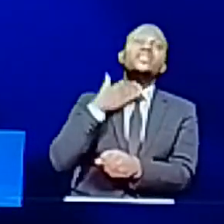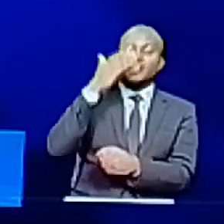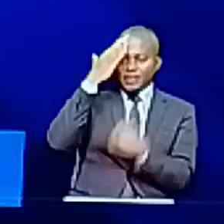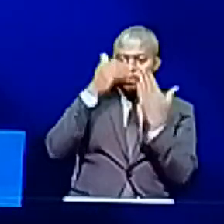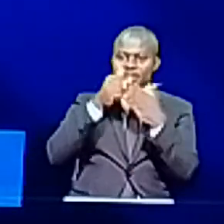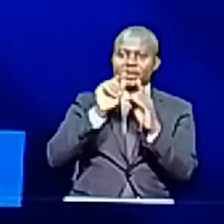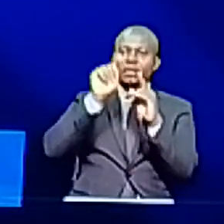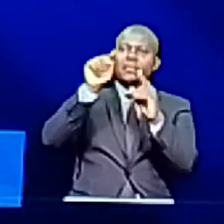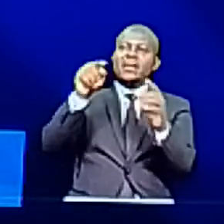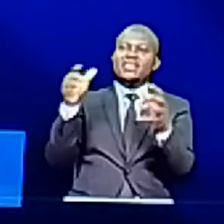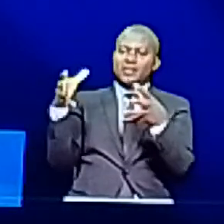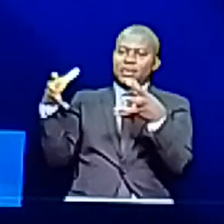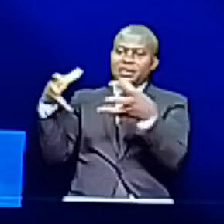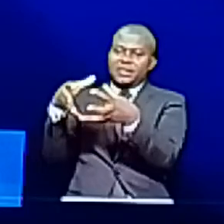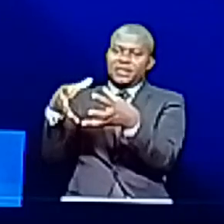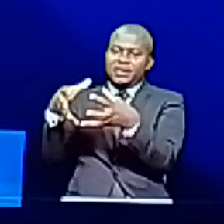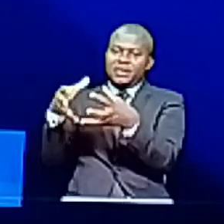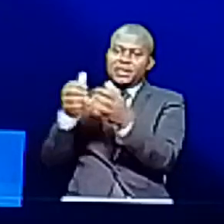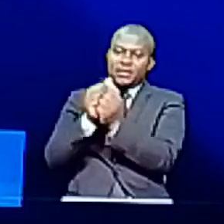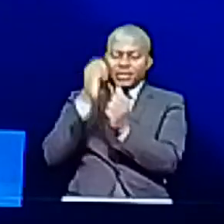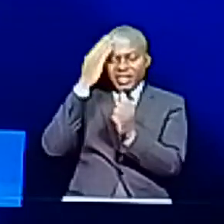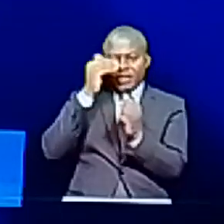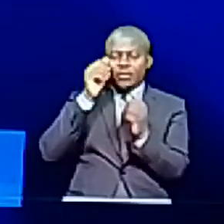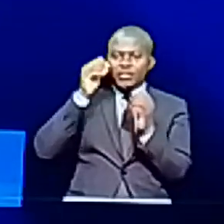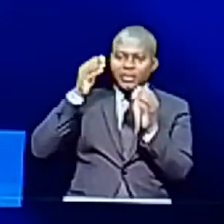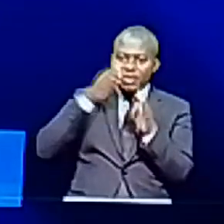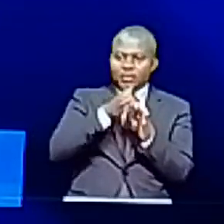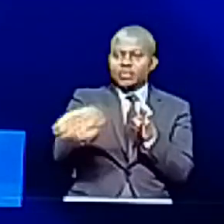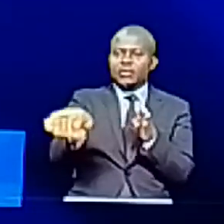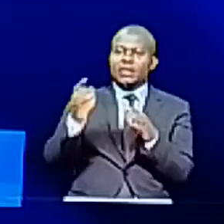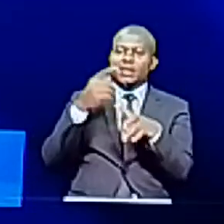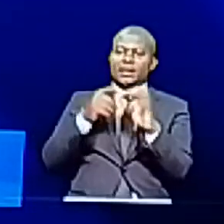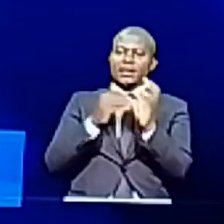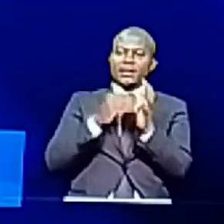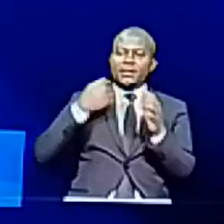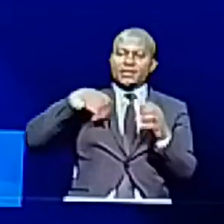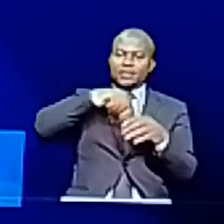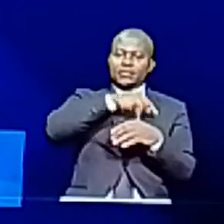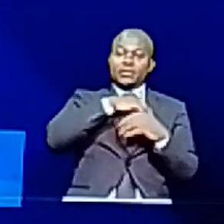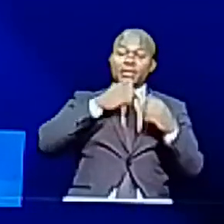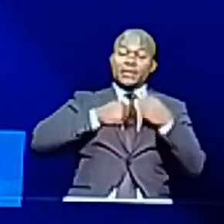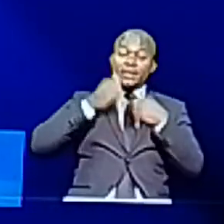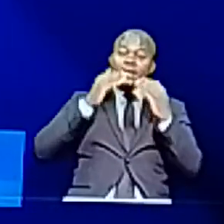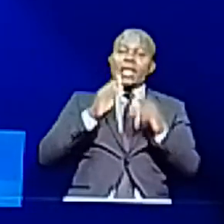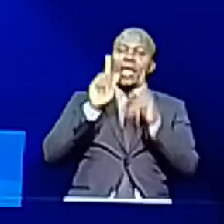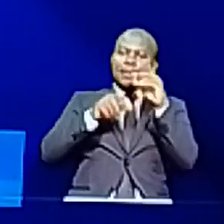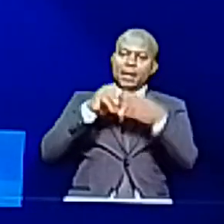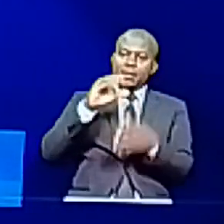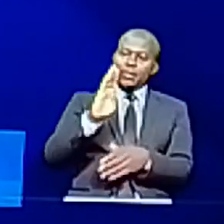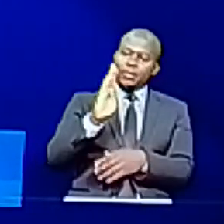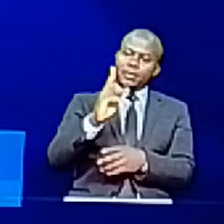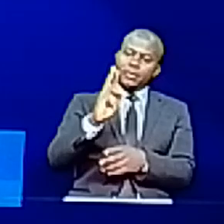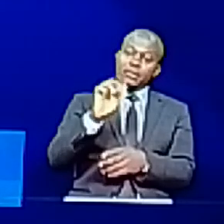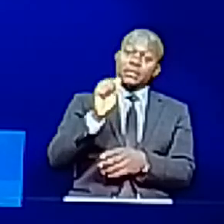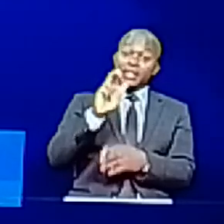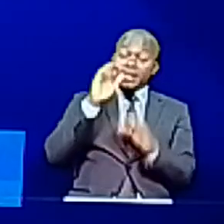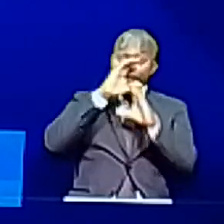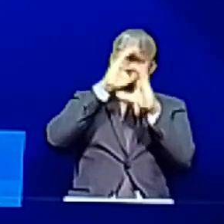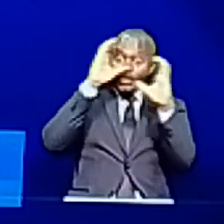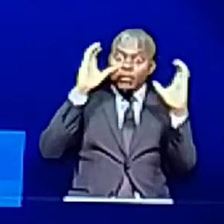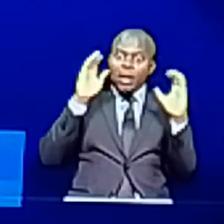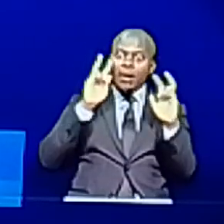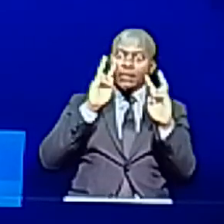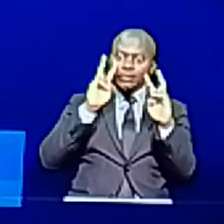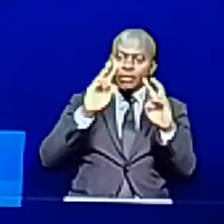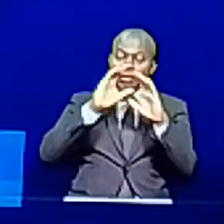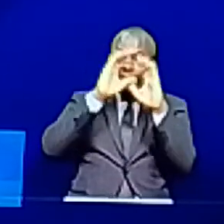kwishyira hamwe ngo batuyobye ariko abaturage abanyaburera cyane cyane turi maso